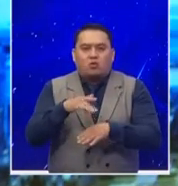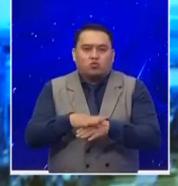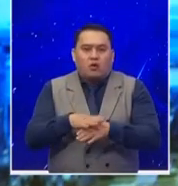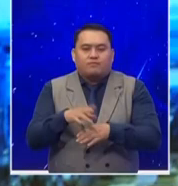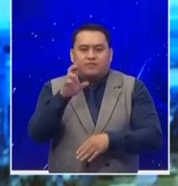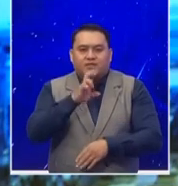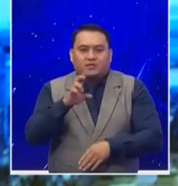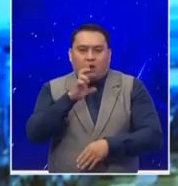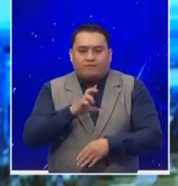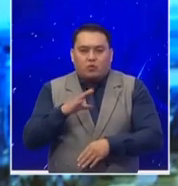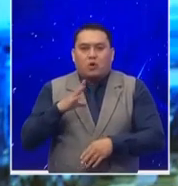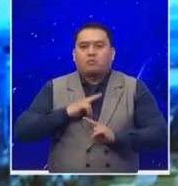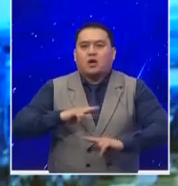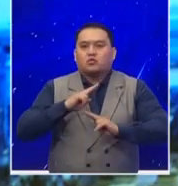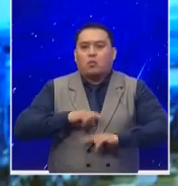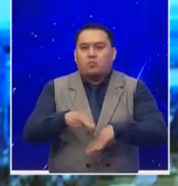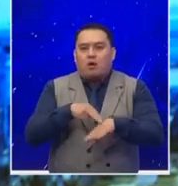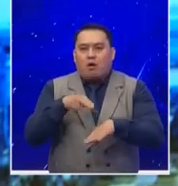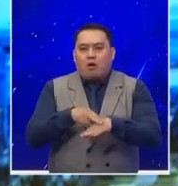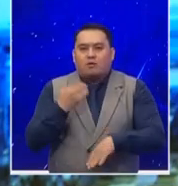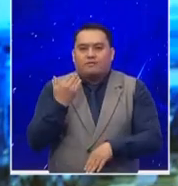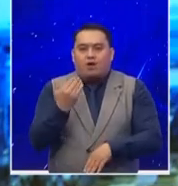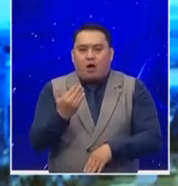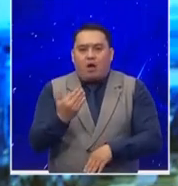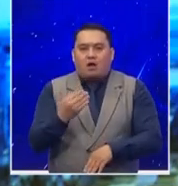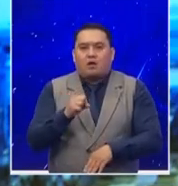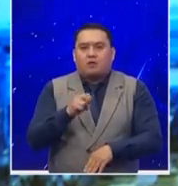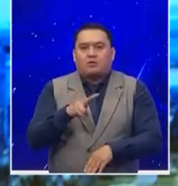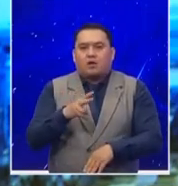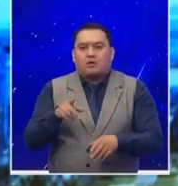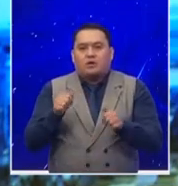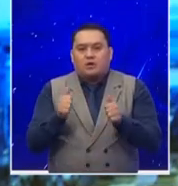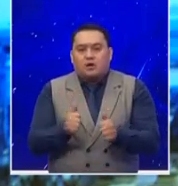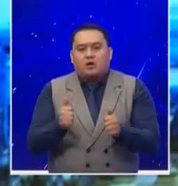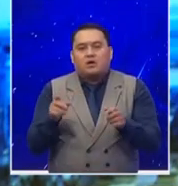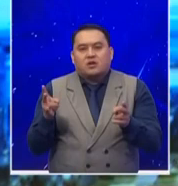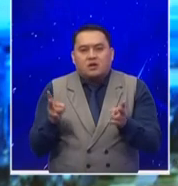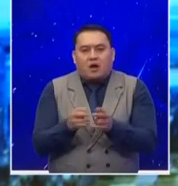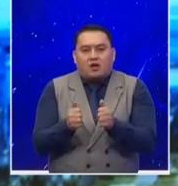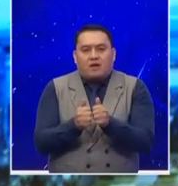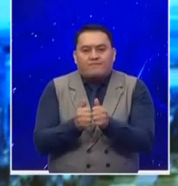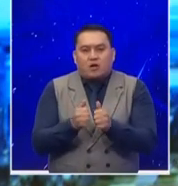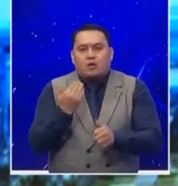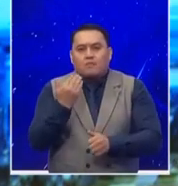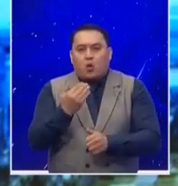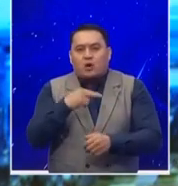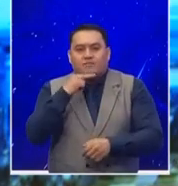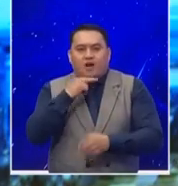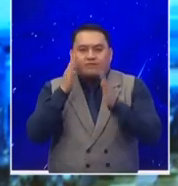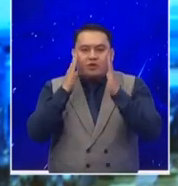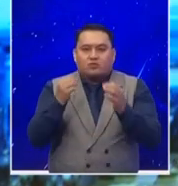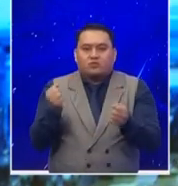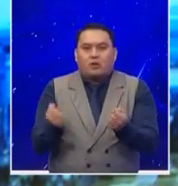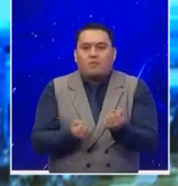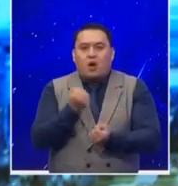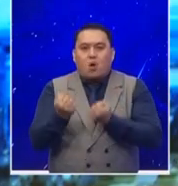закончилось горючее. Сотрудники роты патрульной полиции Даурен Жалимбетов и Асет Турганбеков, находясь на маршруте патрулирования, обратили внимание на